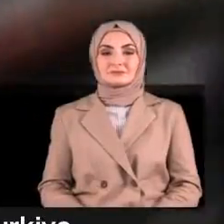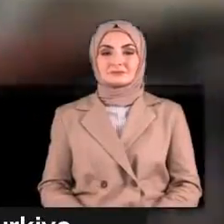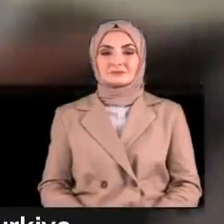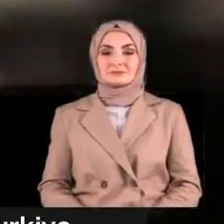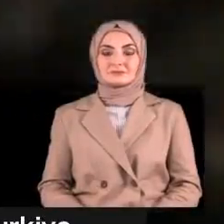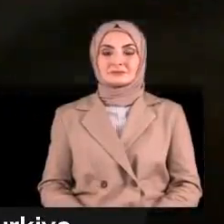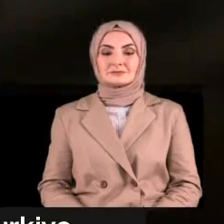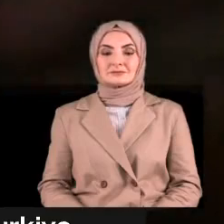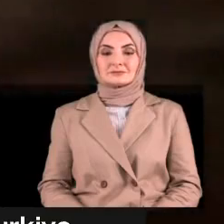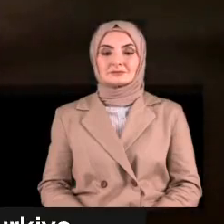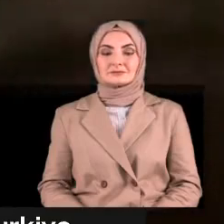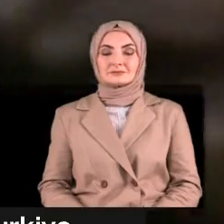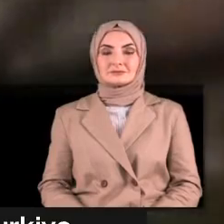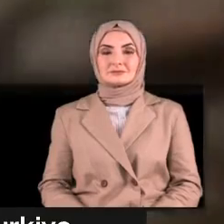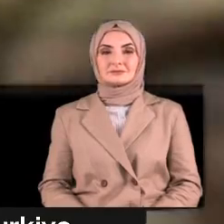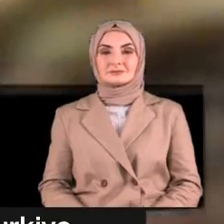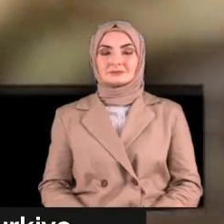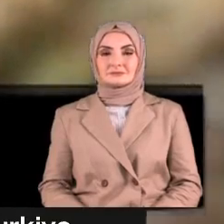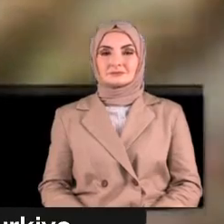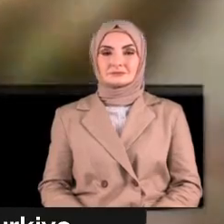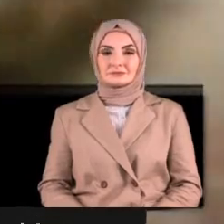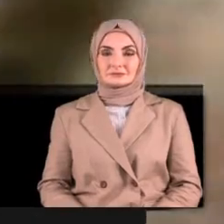Gel kızım. Yavaş, daha yavaş.